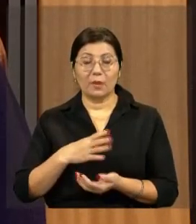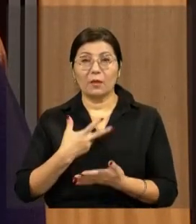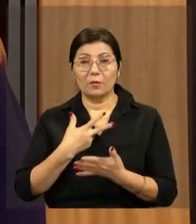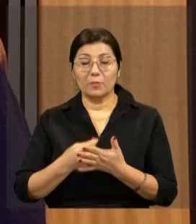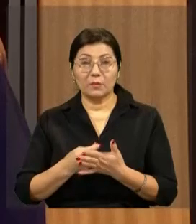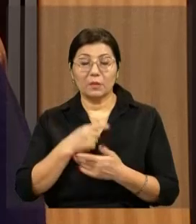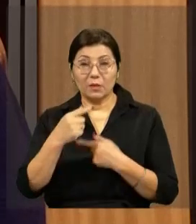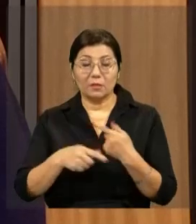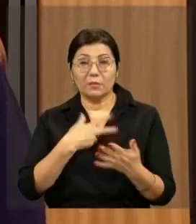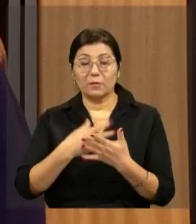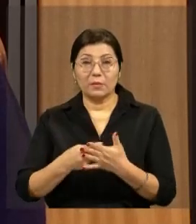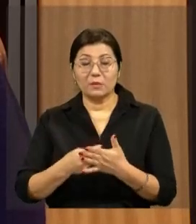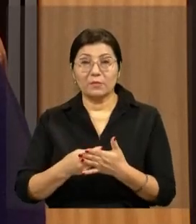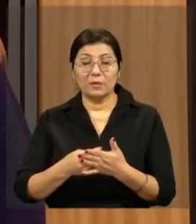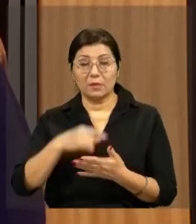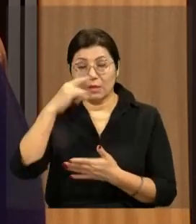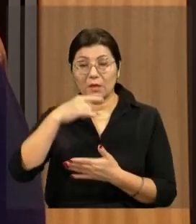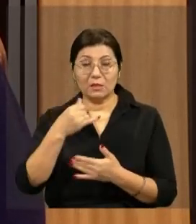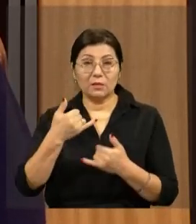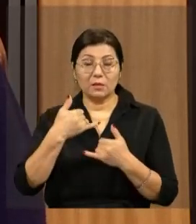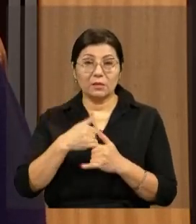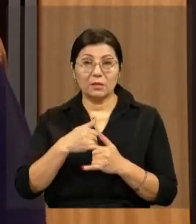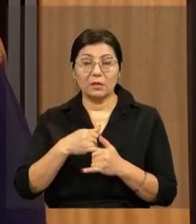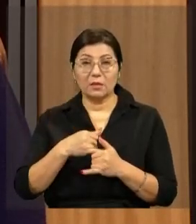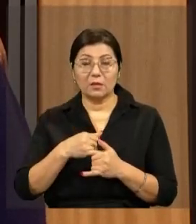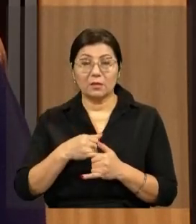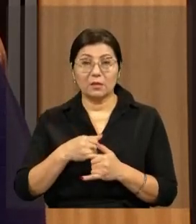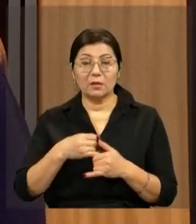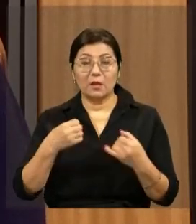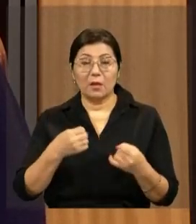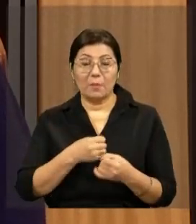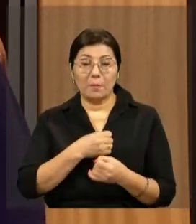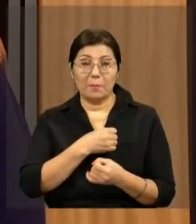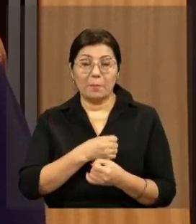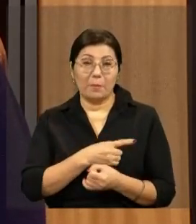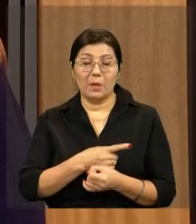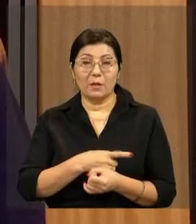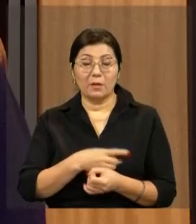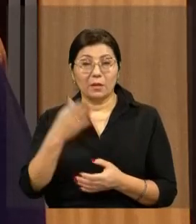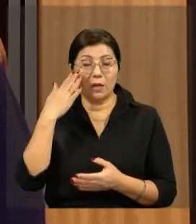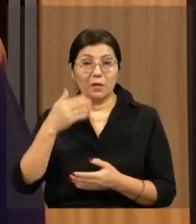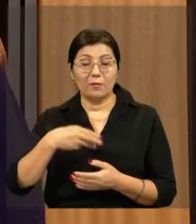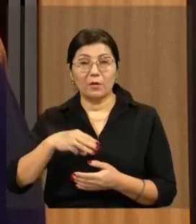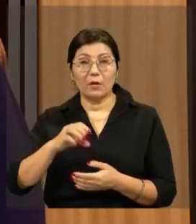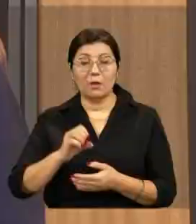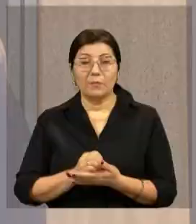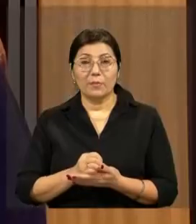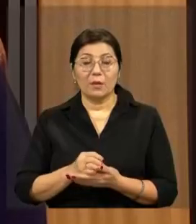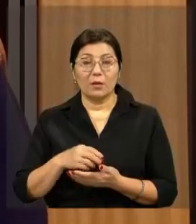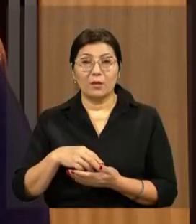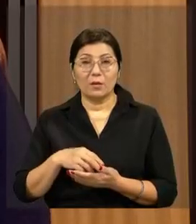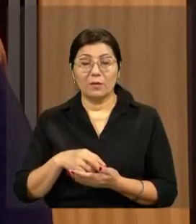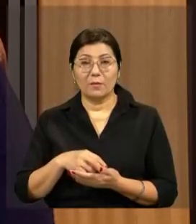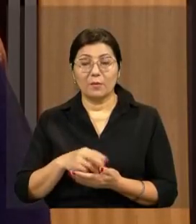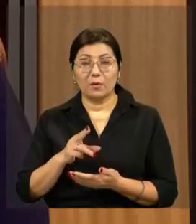приобретать племенных казахских белоголовых телок, овец, лошадей.